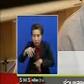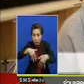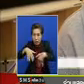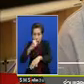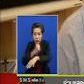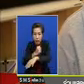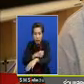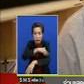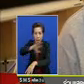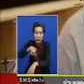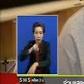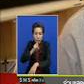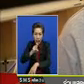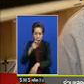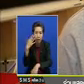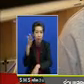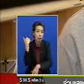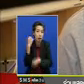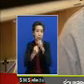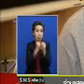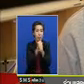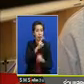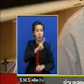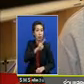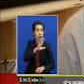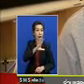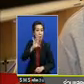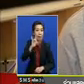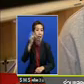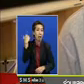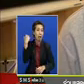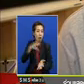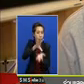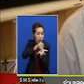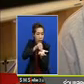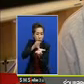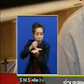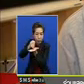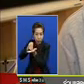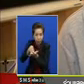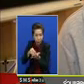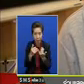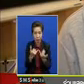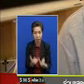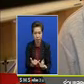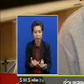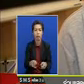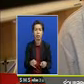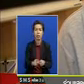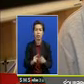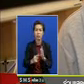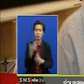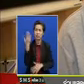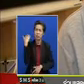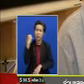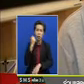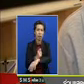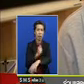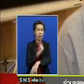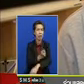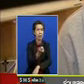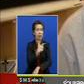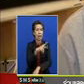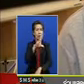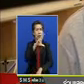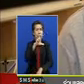ราตั้งแต่ปี58ที่ผ่านมาแล้วล่ะแล้วก็ที่สำคัญก็คือว่านับตั้งแต่ขึ้นค่าจ้าง300บ